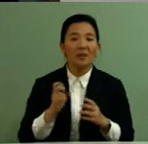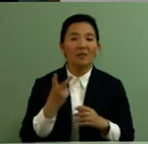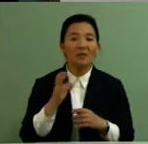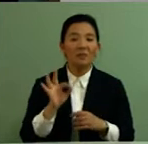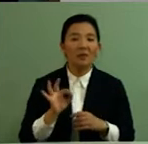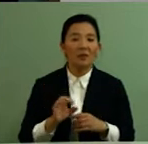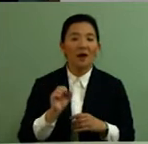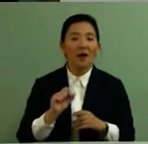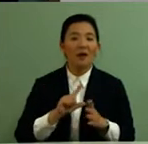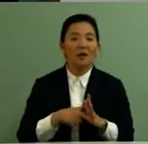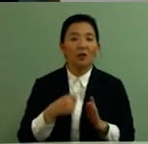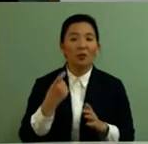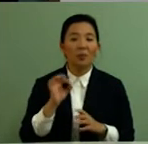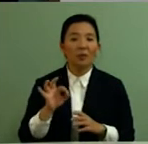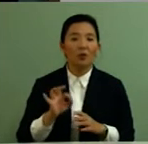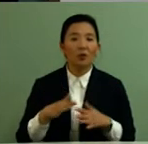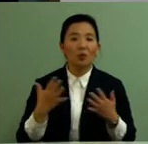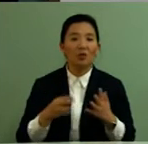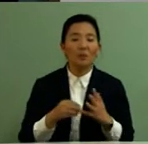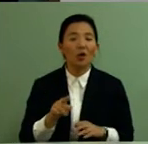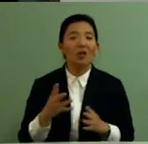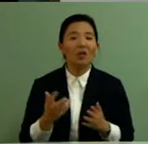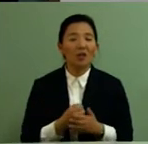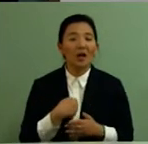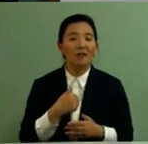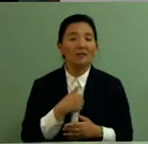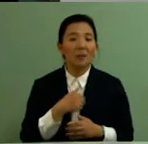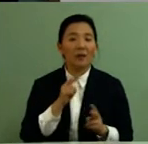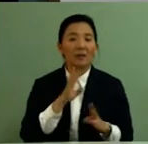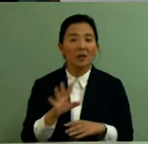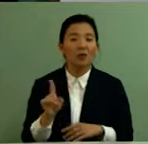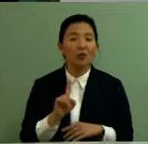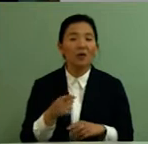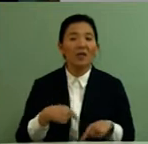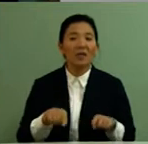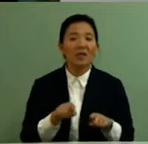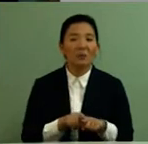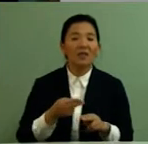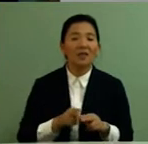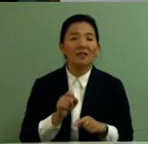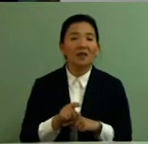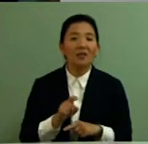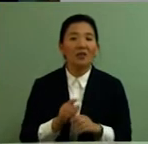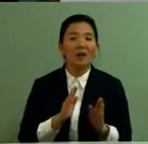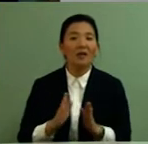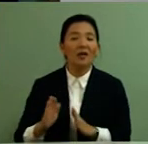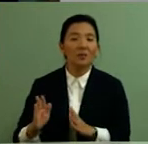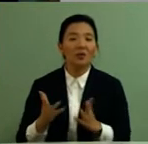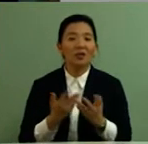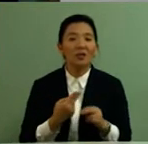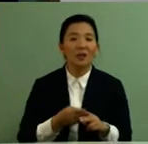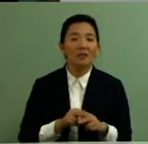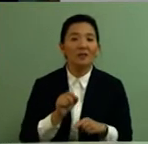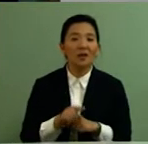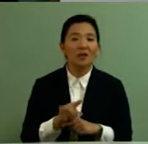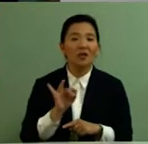200%, а радиус на 100% больше земного. Я хотела показать вам именно алгоритм решения этой